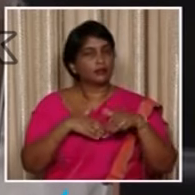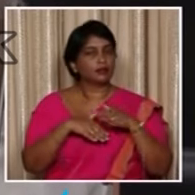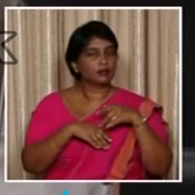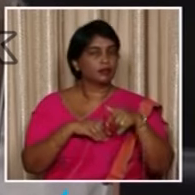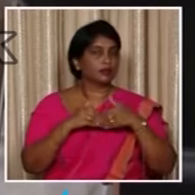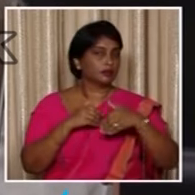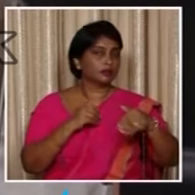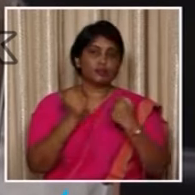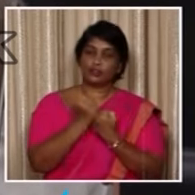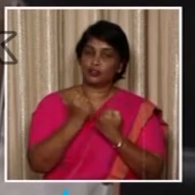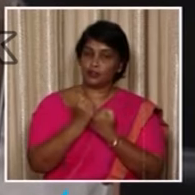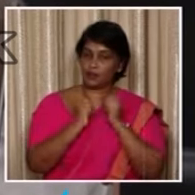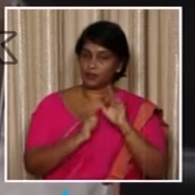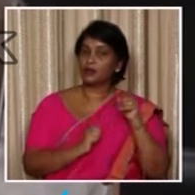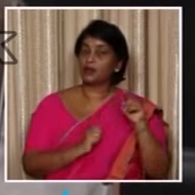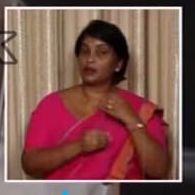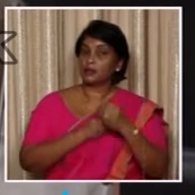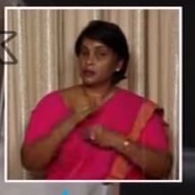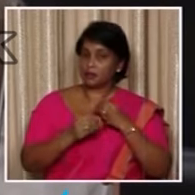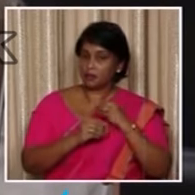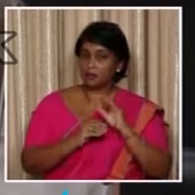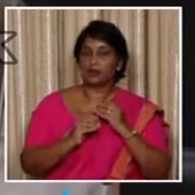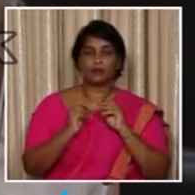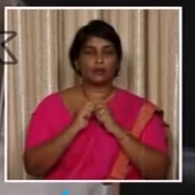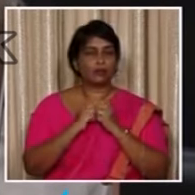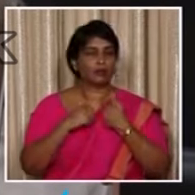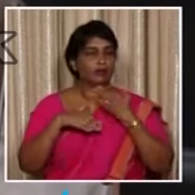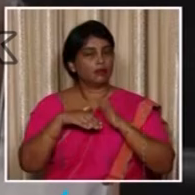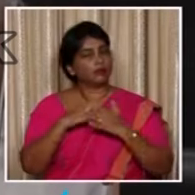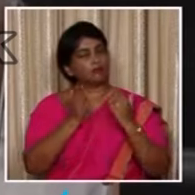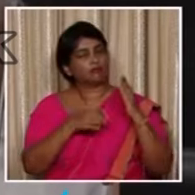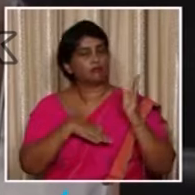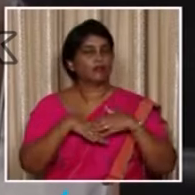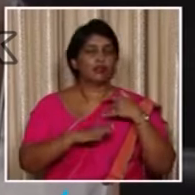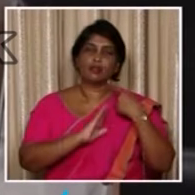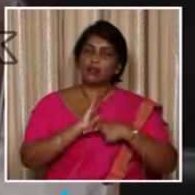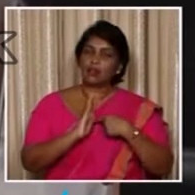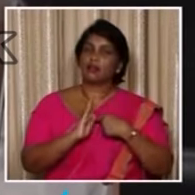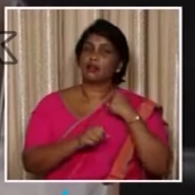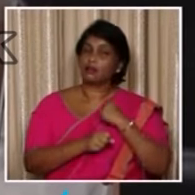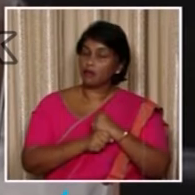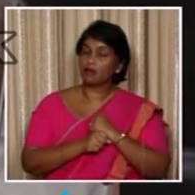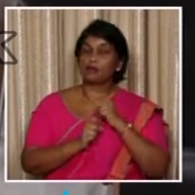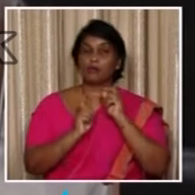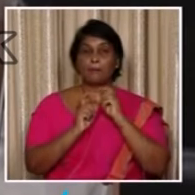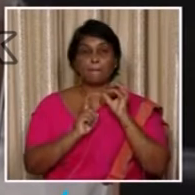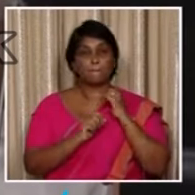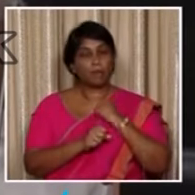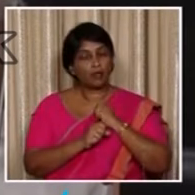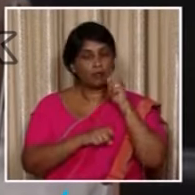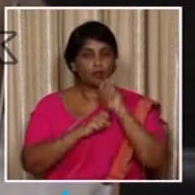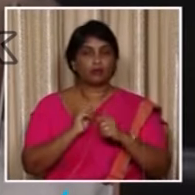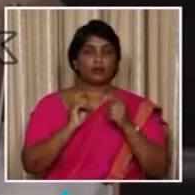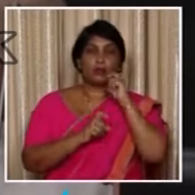මේ ගමනට සහාය දුන්නා. ව්‍යාපාරිකයන් ගැටළු වලට මුහුණ දුන්නා. රජයේ හා පුද්ගලික සේවක සේවිකාවන්